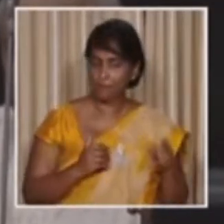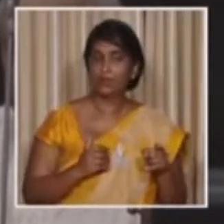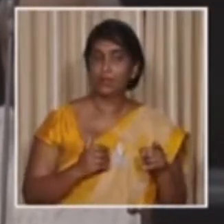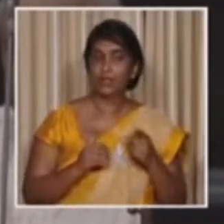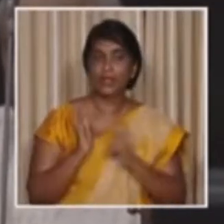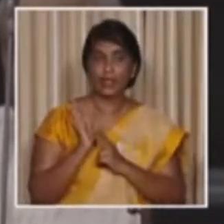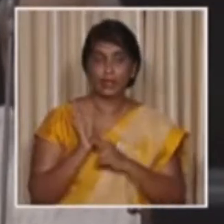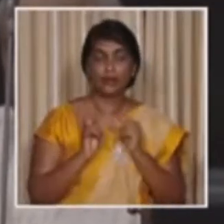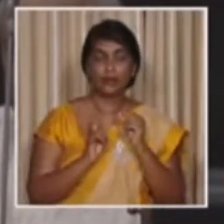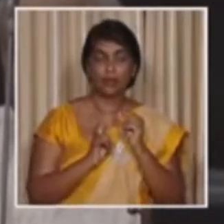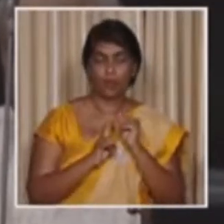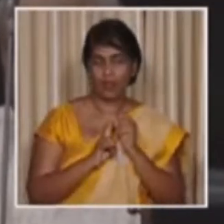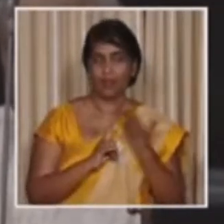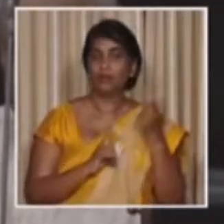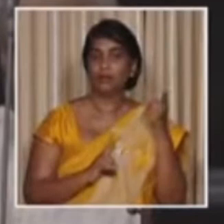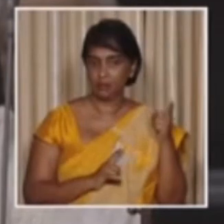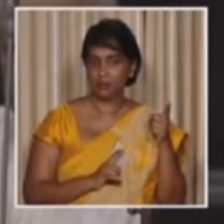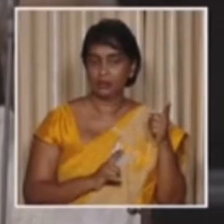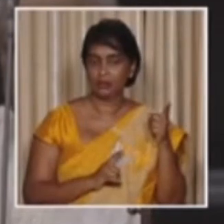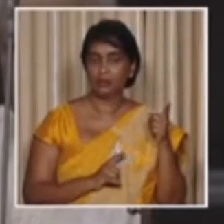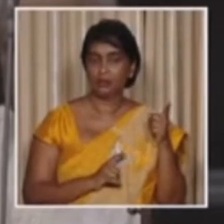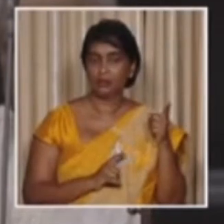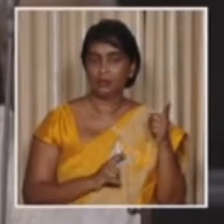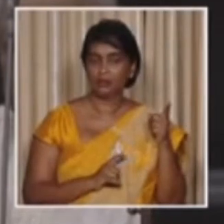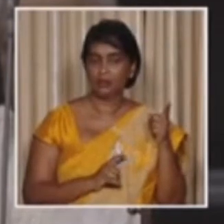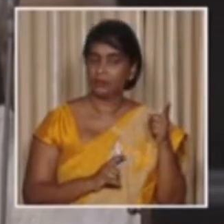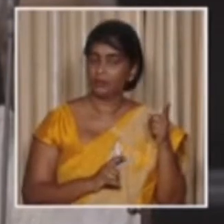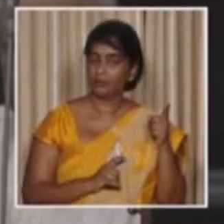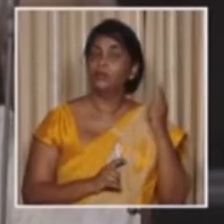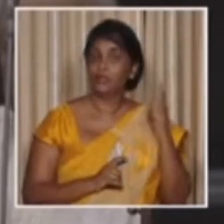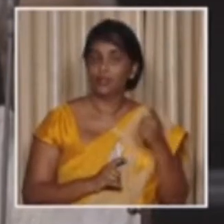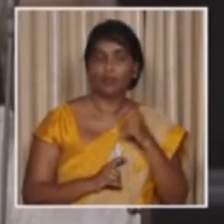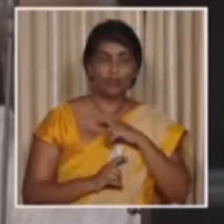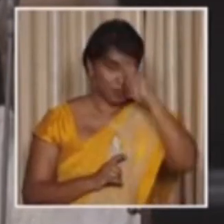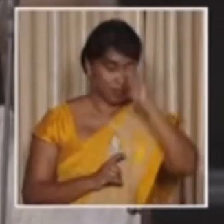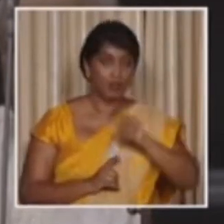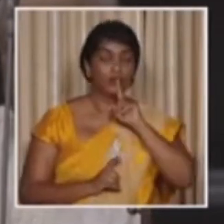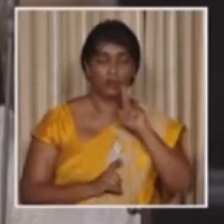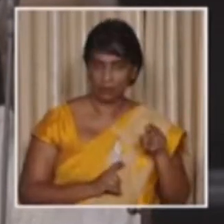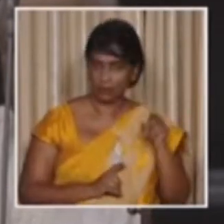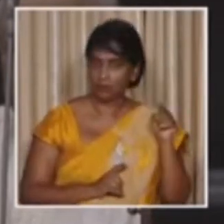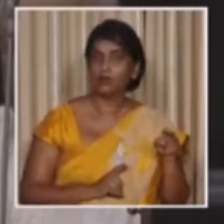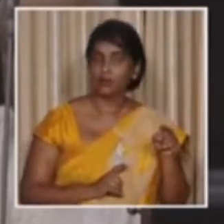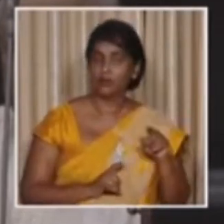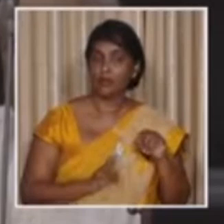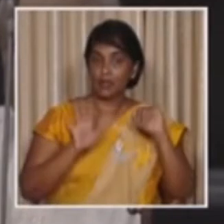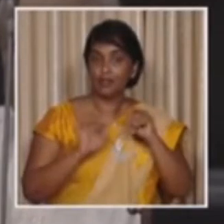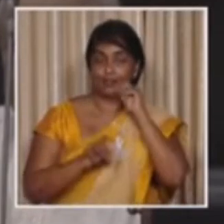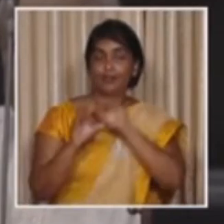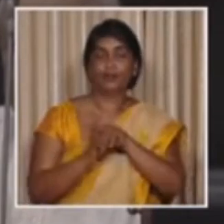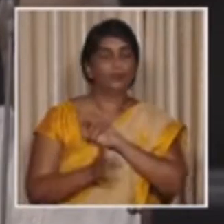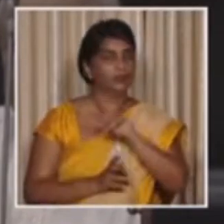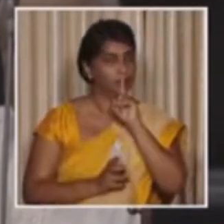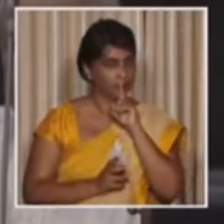නෙරින් පුල්ලේ PC ඒස් ඇඩිෂනල් SG who is appearing for the sixth respondent says that even though the sixth respondent